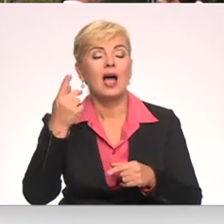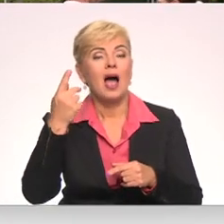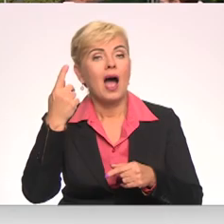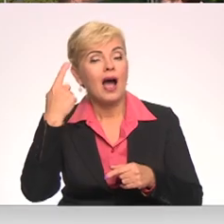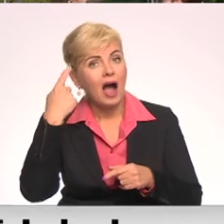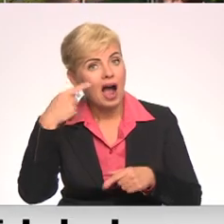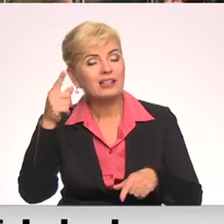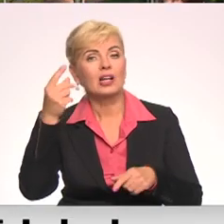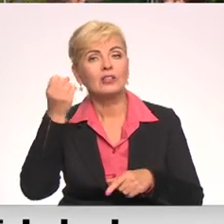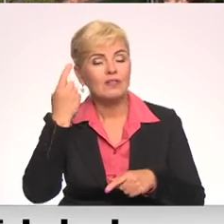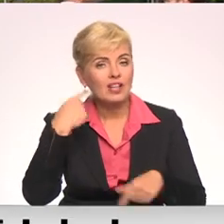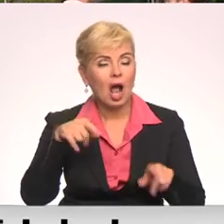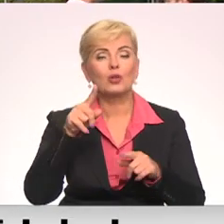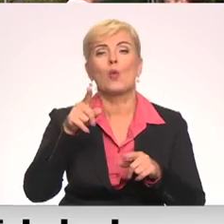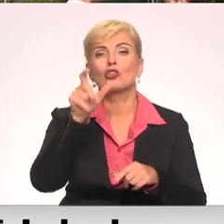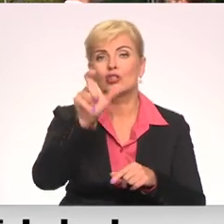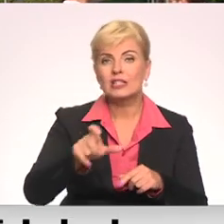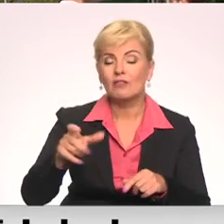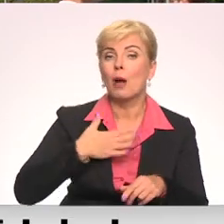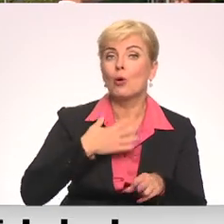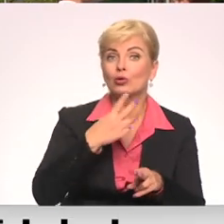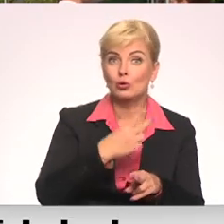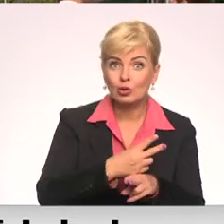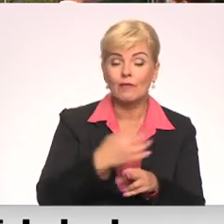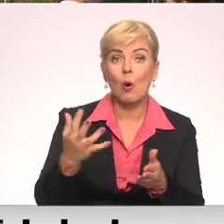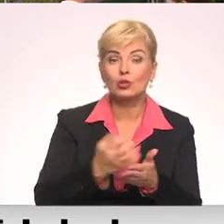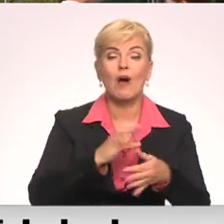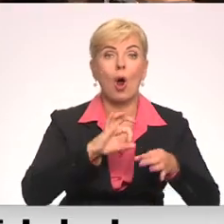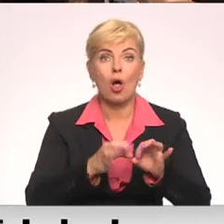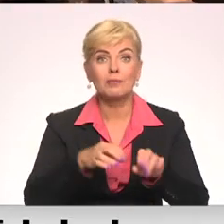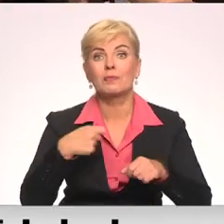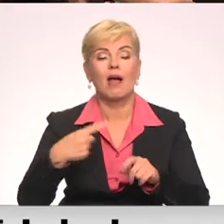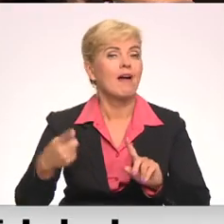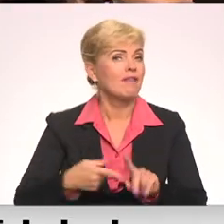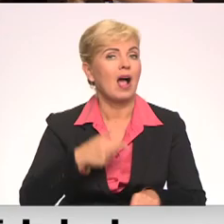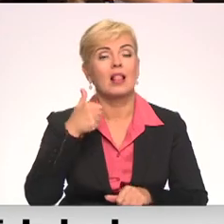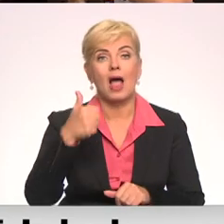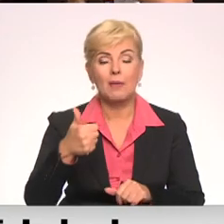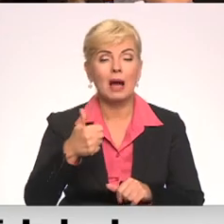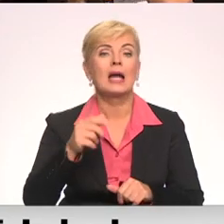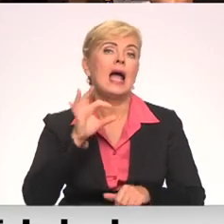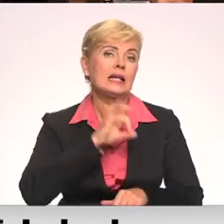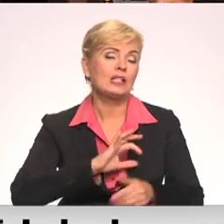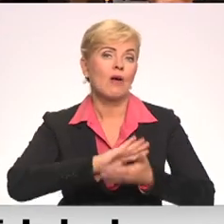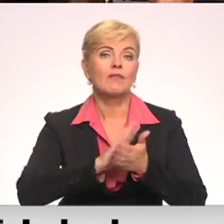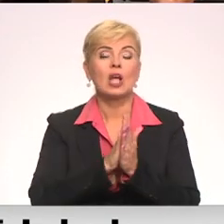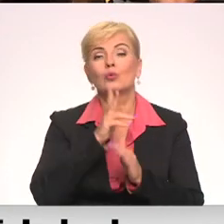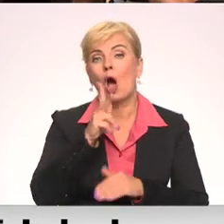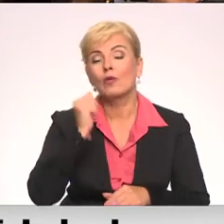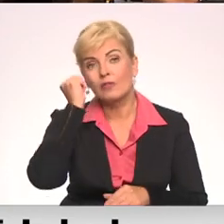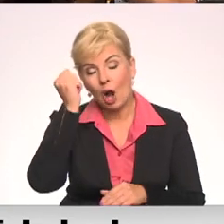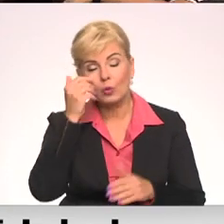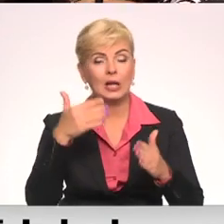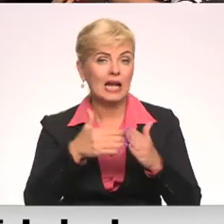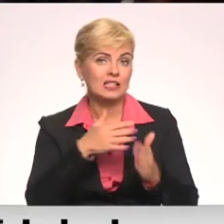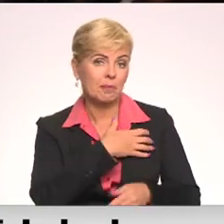jauni cilvēki. Tā ir mūsu galvenais uzdevums. Ja viņi uzvar olimpiskajās spēlēs, vēl labāk. Izdevies vienoties ar Daugavpils, Valmieras un